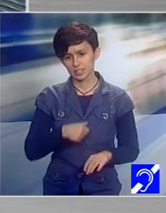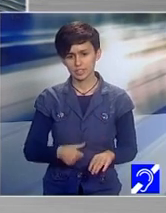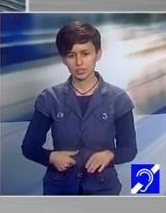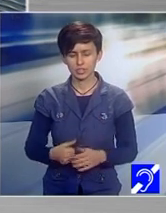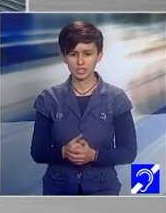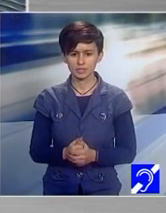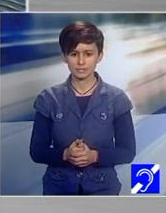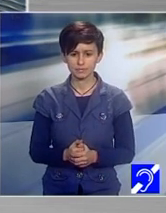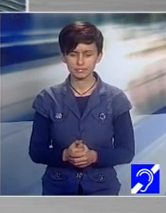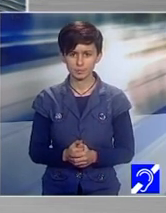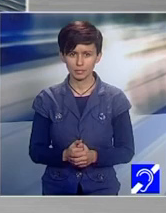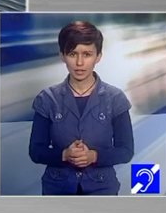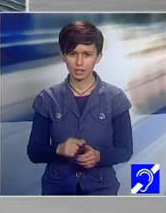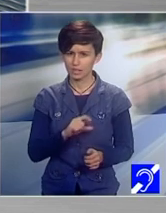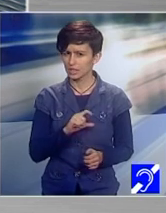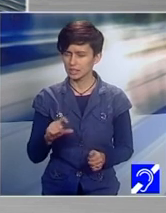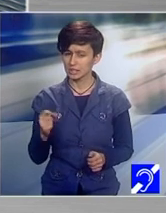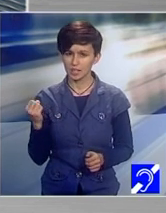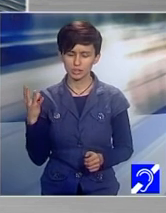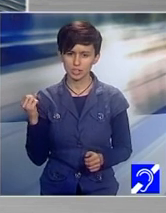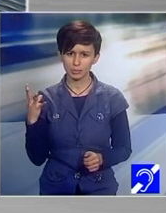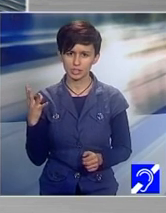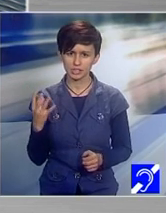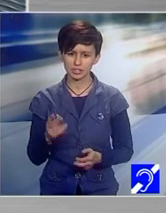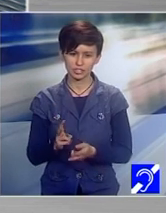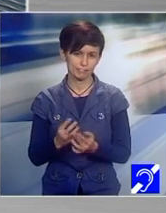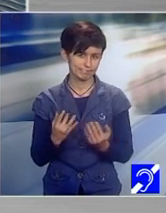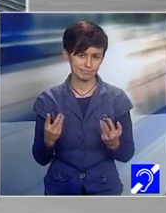calea dezvoltării normale a instituțiilor medicale și a